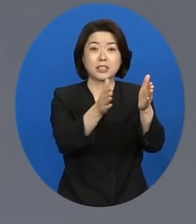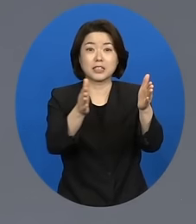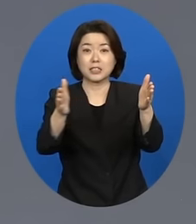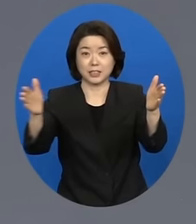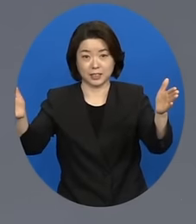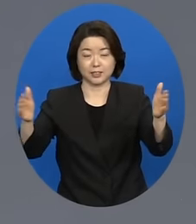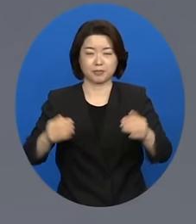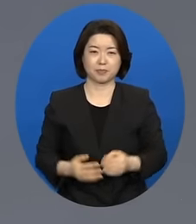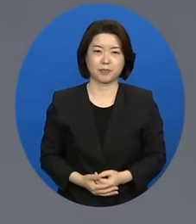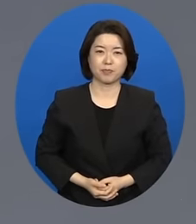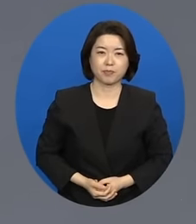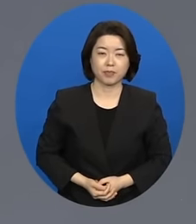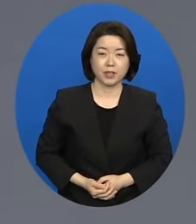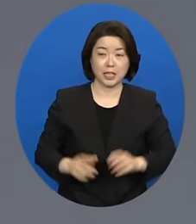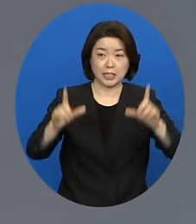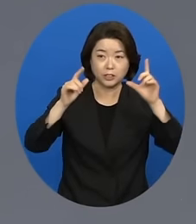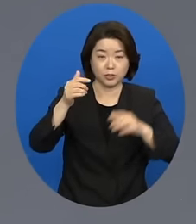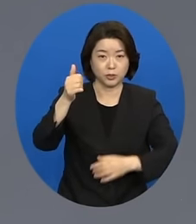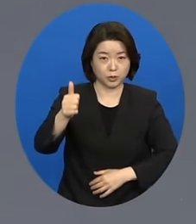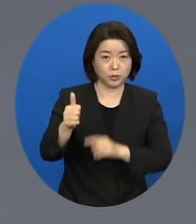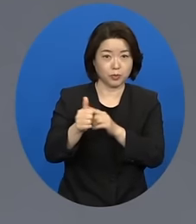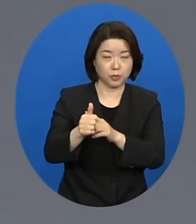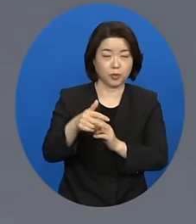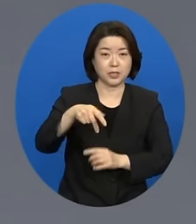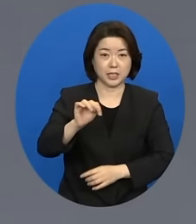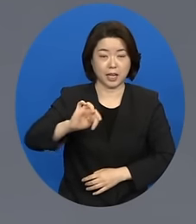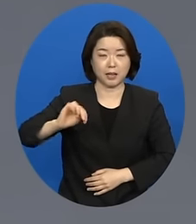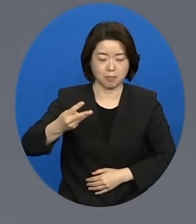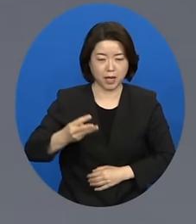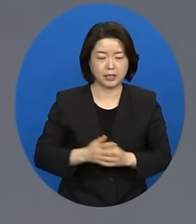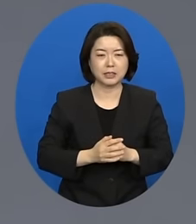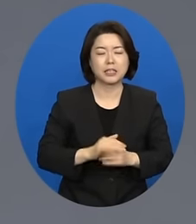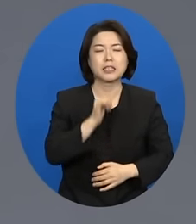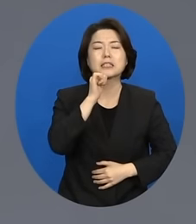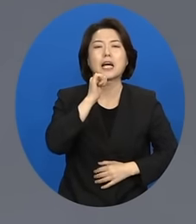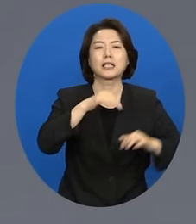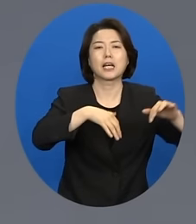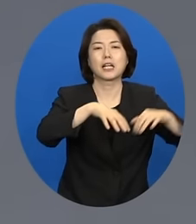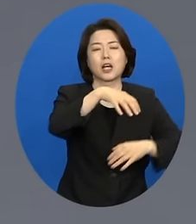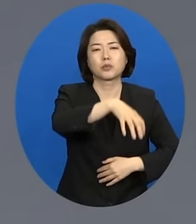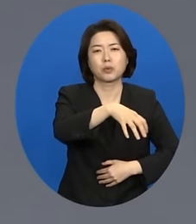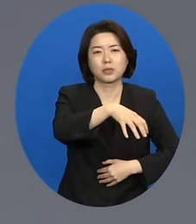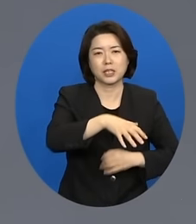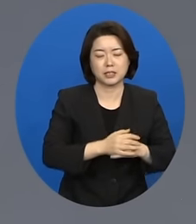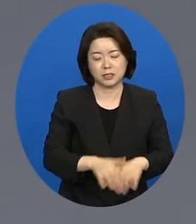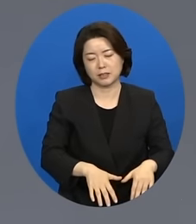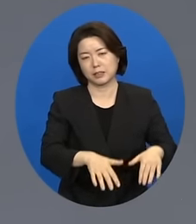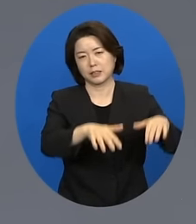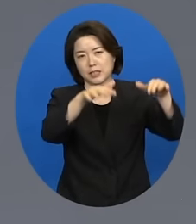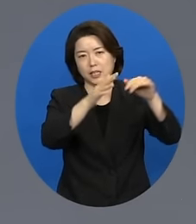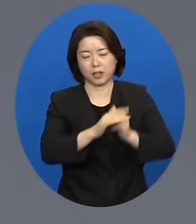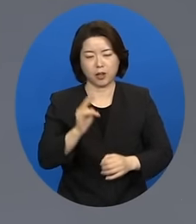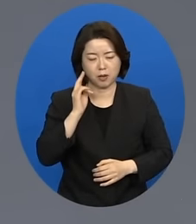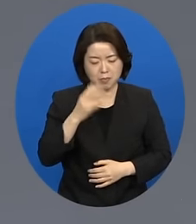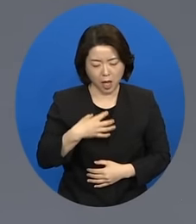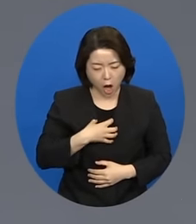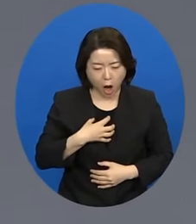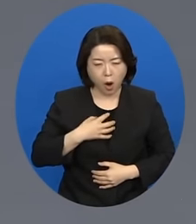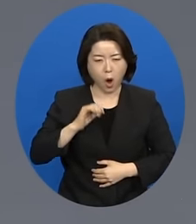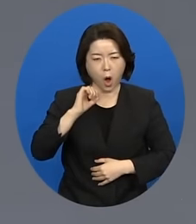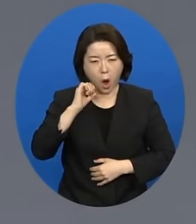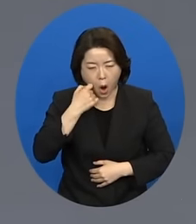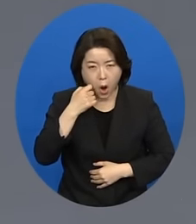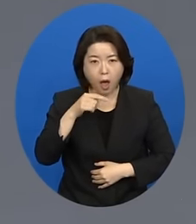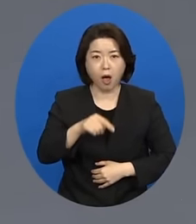것이죠. 이 주인공 자말은 슬럼에서 자랐기 때문에 매우 가난했고 매우 어렵고 험난하고 일반 사람들이